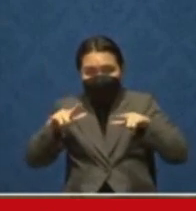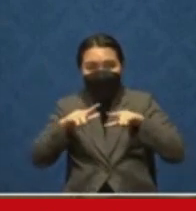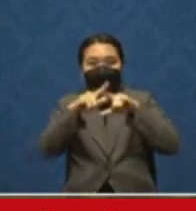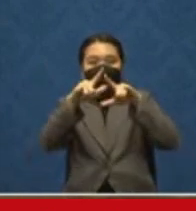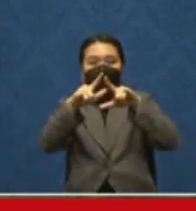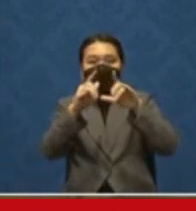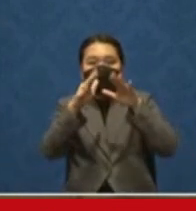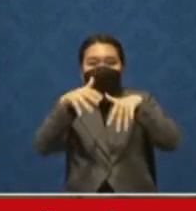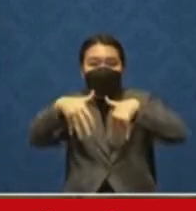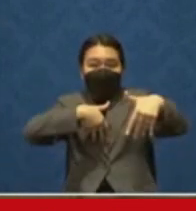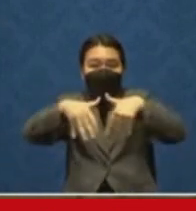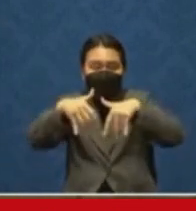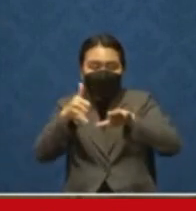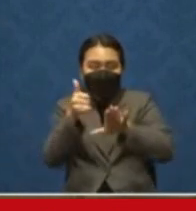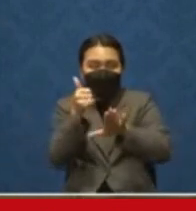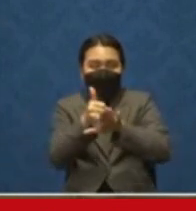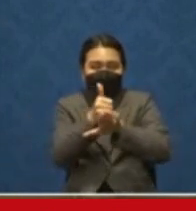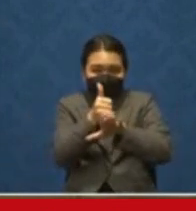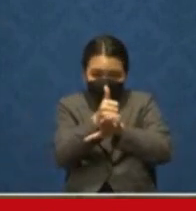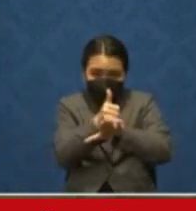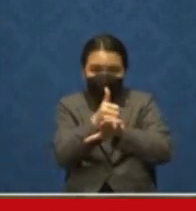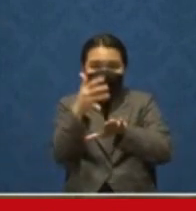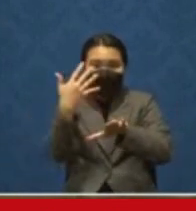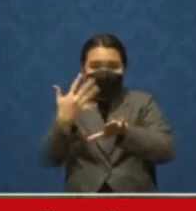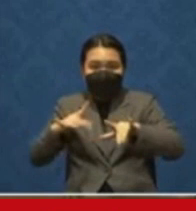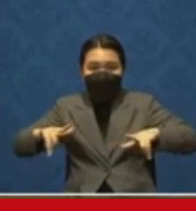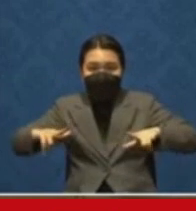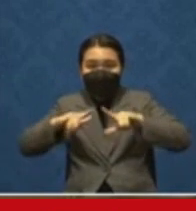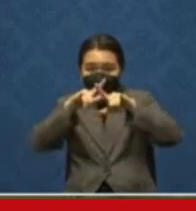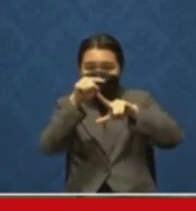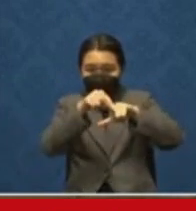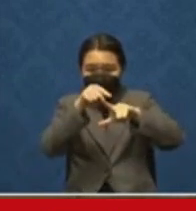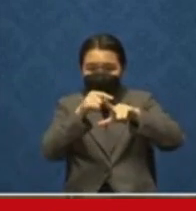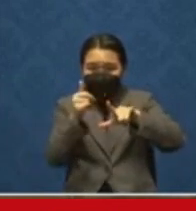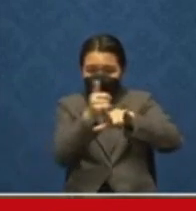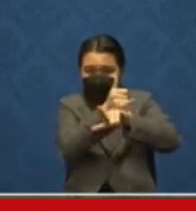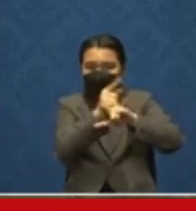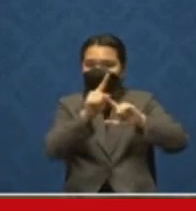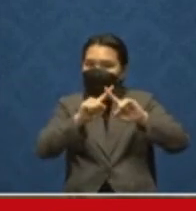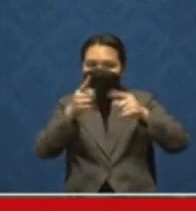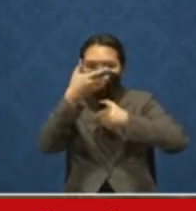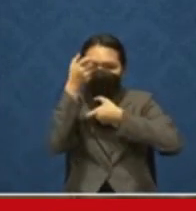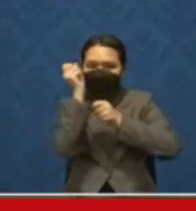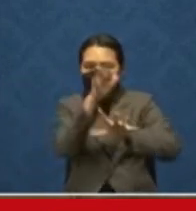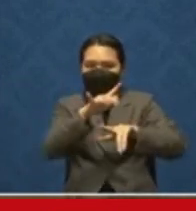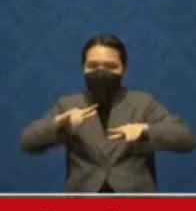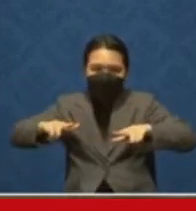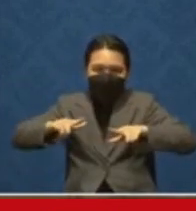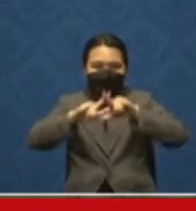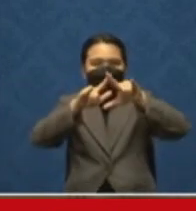เคยได้ยินเครื่องบินรัสเซียสอยเครื่องบินใครไม่รู้ล้ำหน้าน้ำที่ 1เครื่องบินโดยสาร